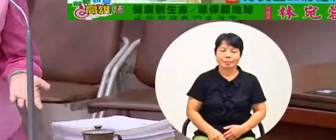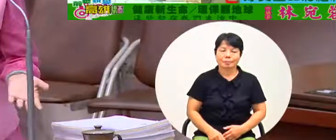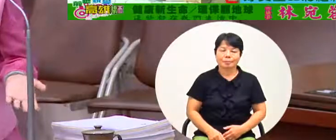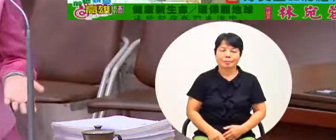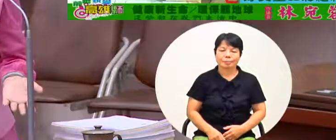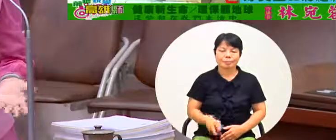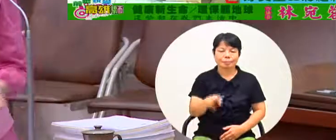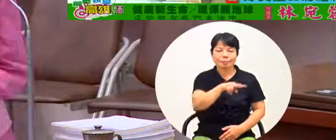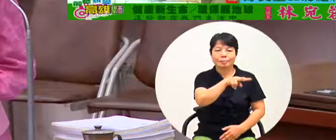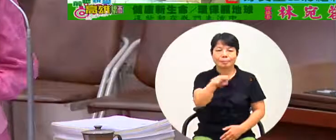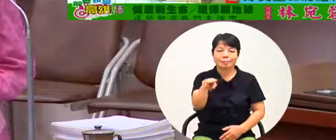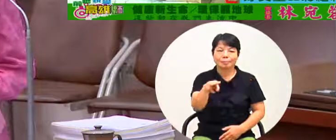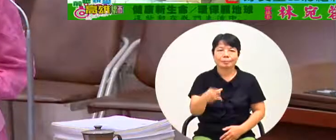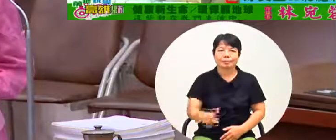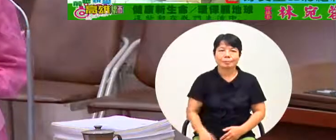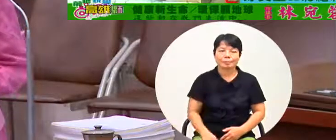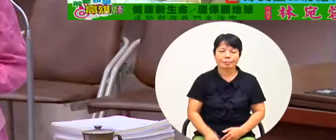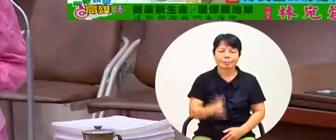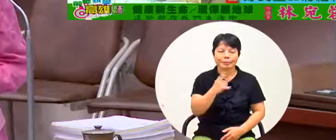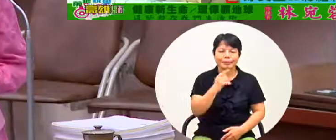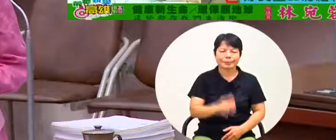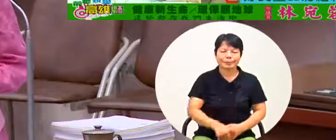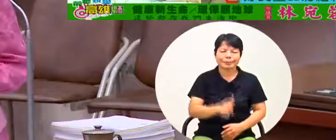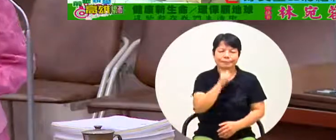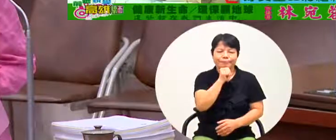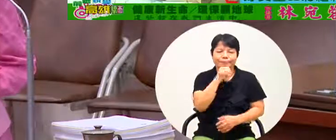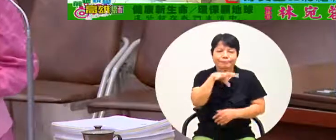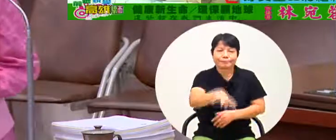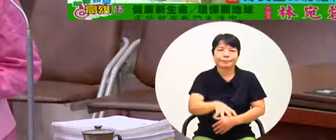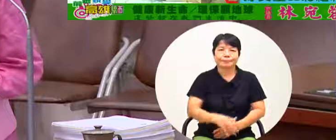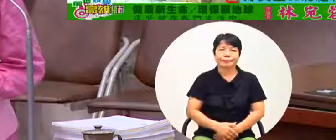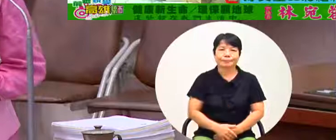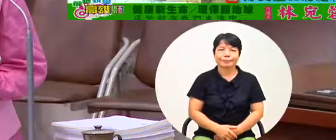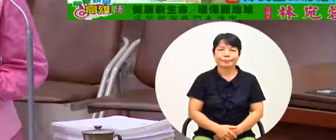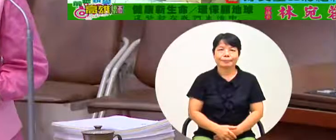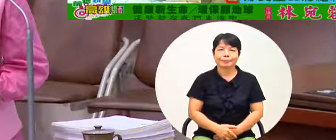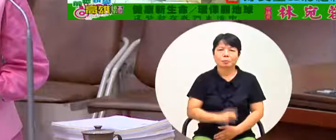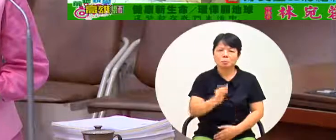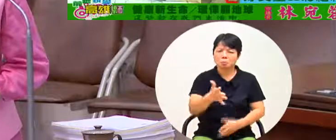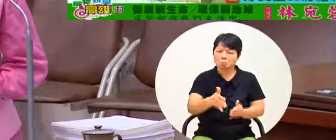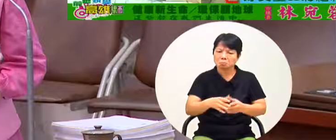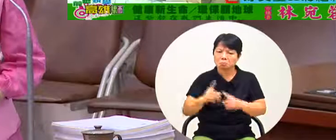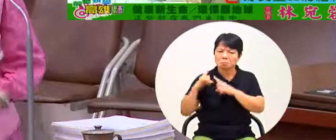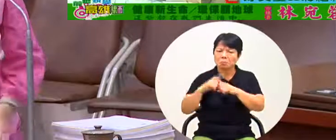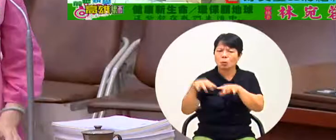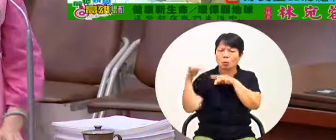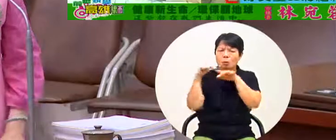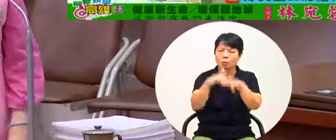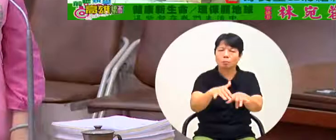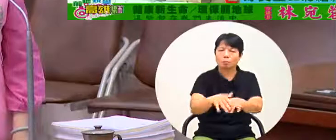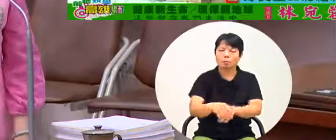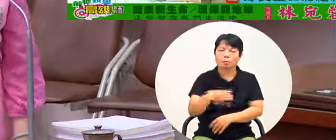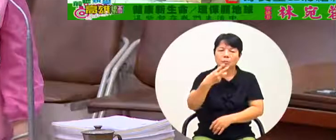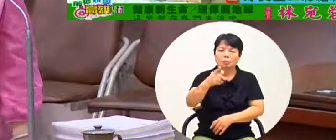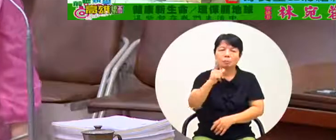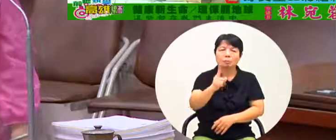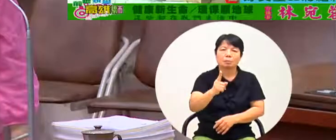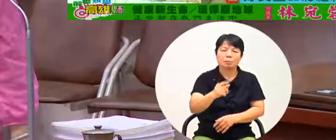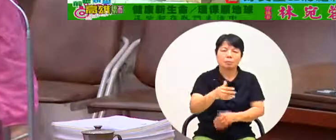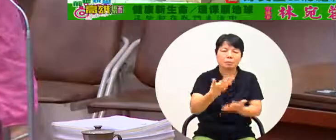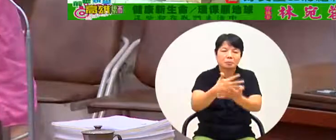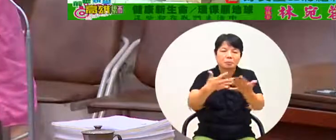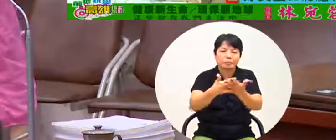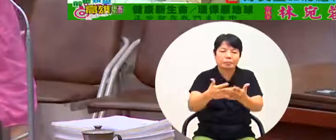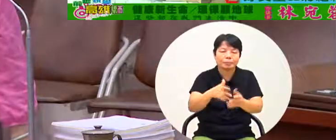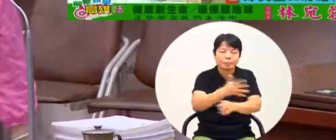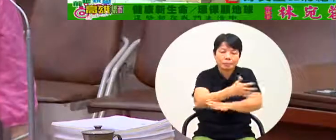地嘛，啊为什么哈侪人拢会去好美女三 D 彩绘村呢？因为我有去过一次，